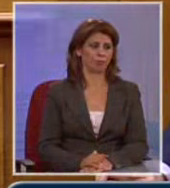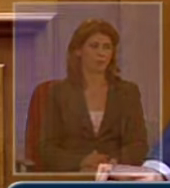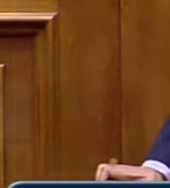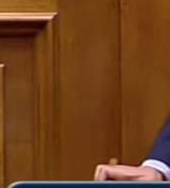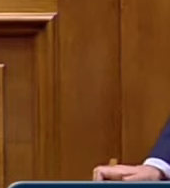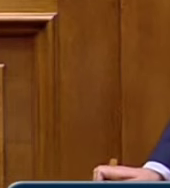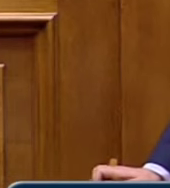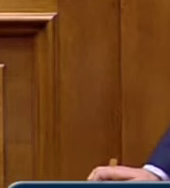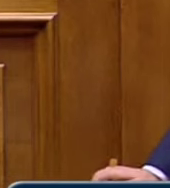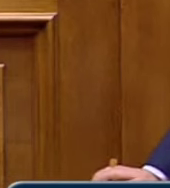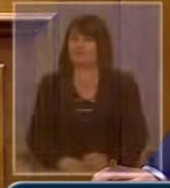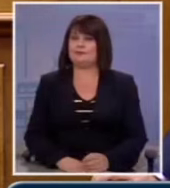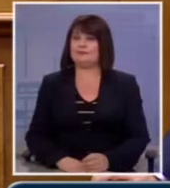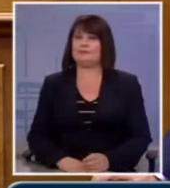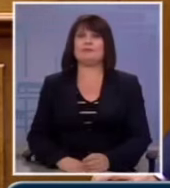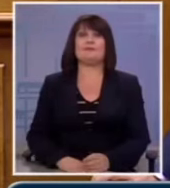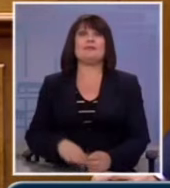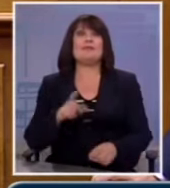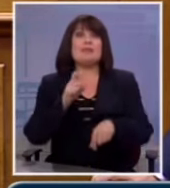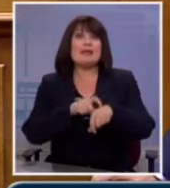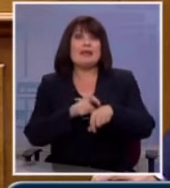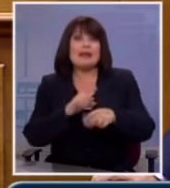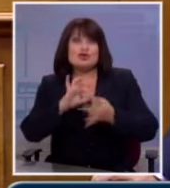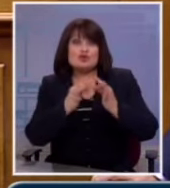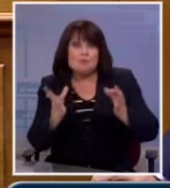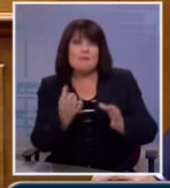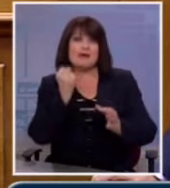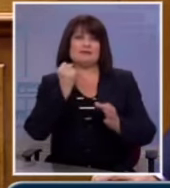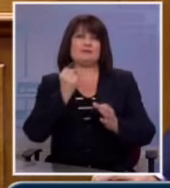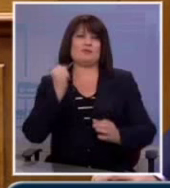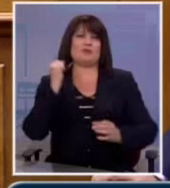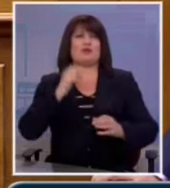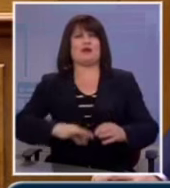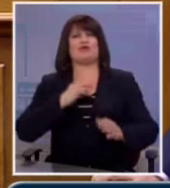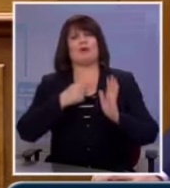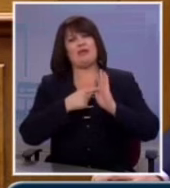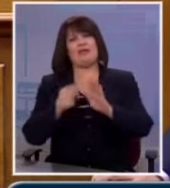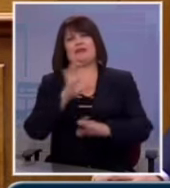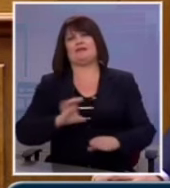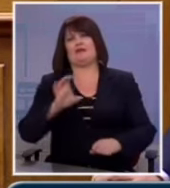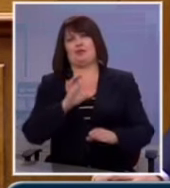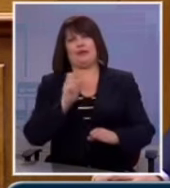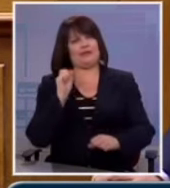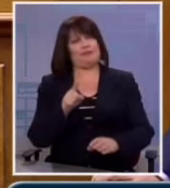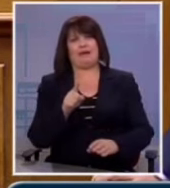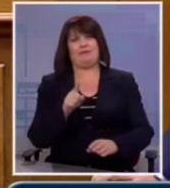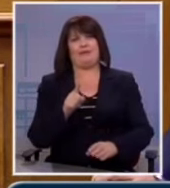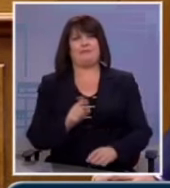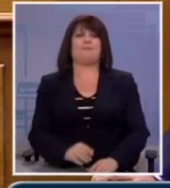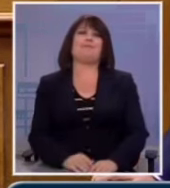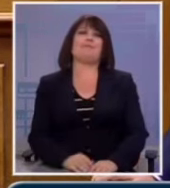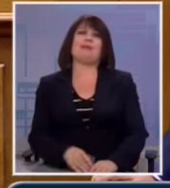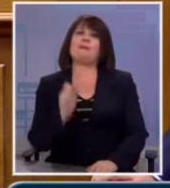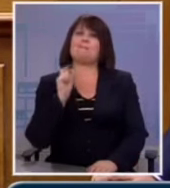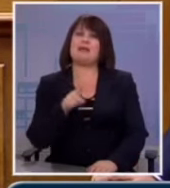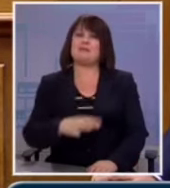τη στιγμή της ιστορίας και θα στείλει ένα ισχυρό μήνυμα αξιοπρέπειας σε όλη την Ευρώπη. Ένα ισχυρό